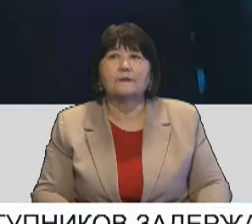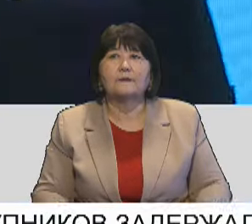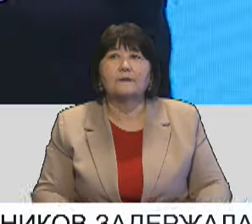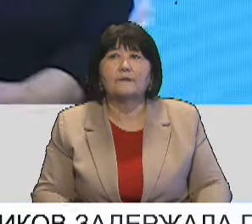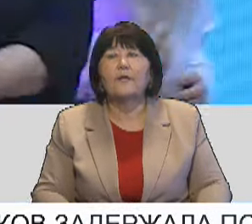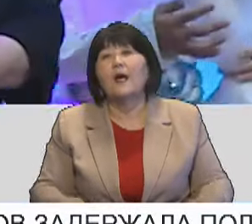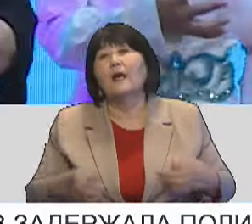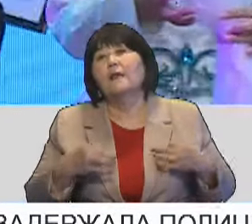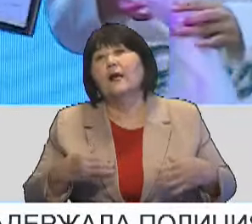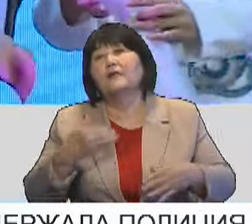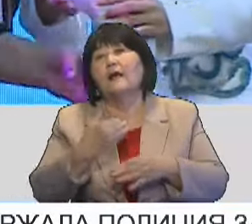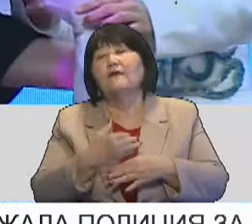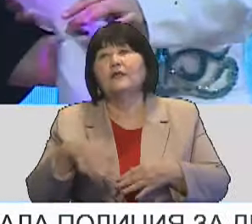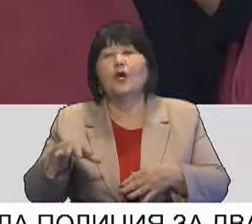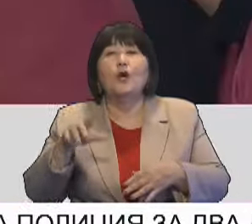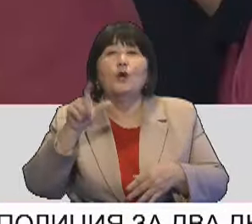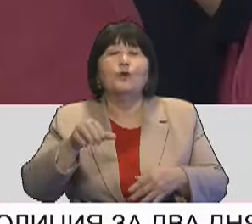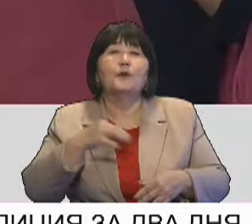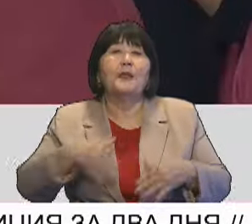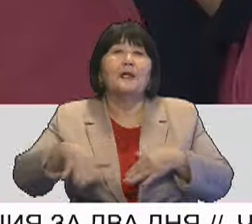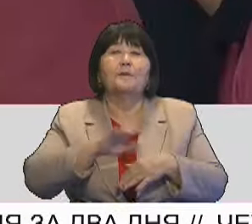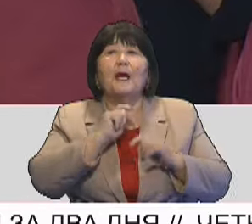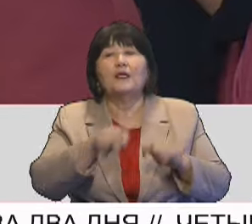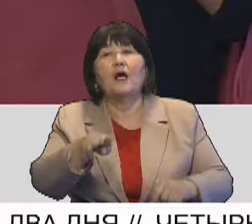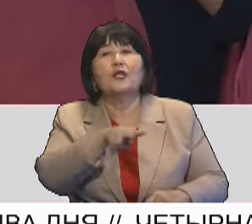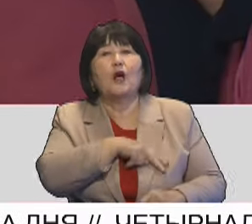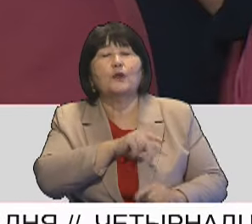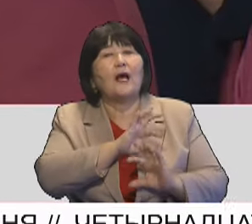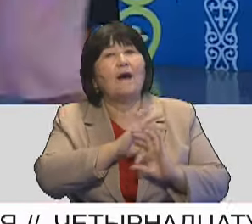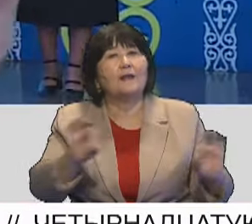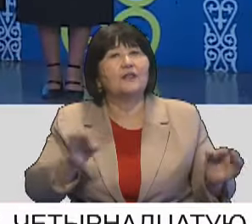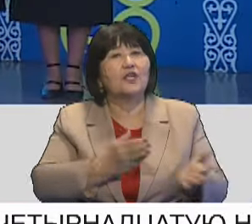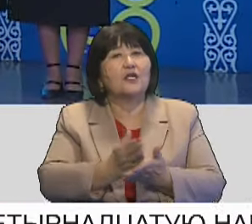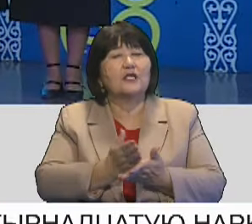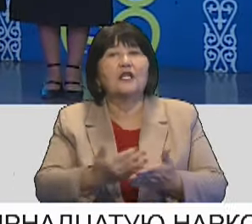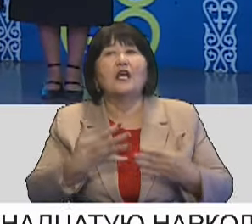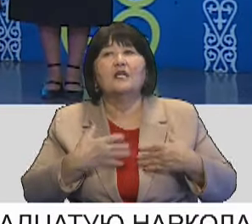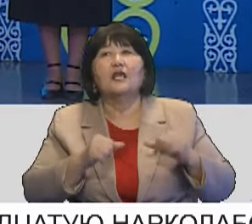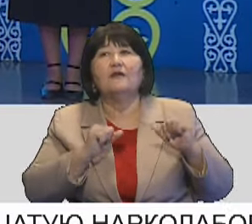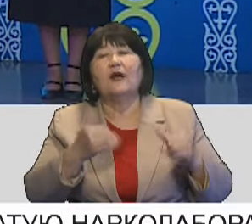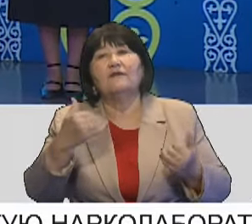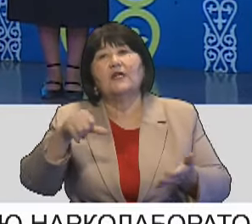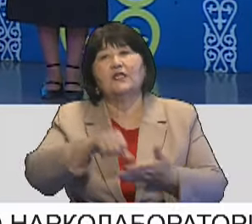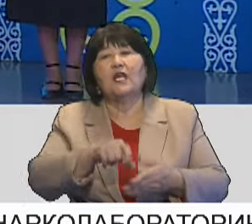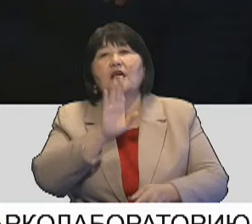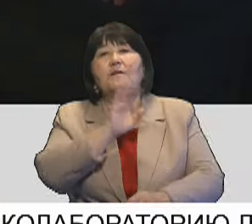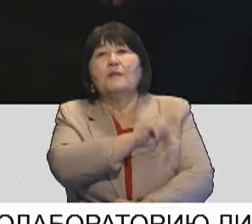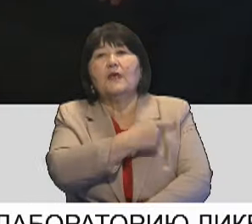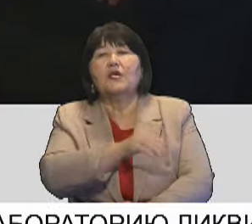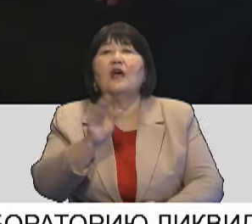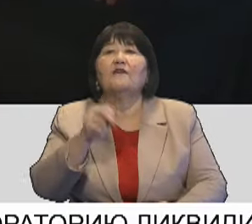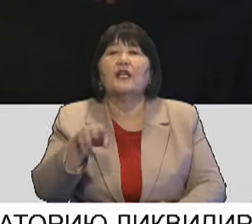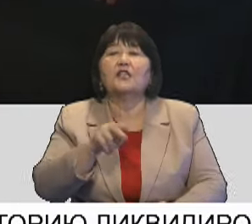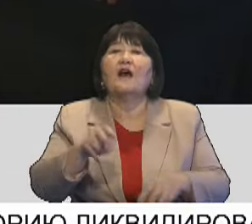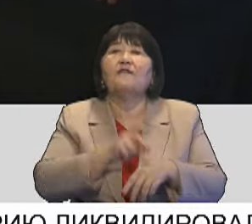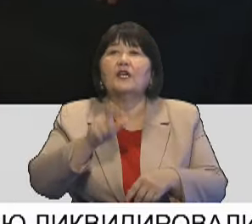На торжественном вечере люди в белых халатах были награждены нагрудным знаком отличника сферы здравоохранения. В их числе медсестры, фельдшеры, врачи